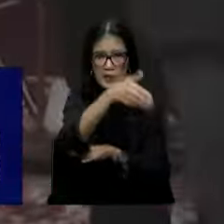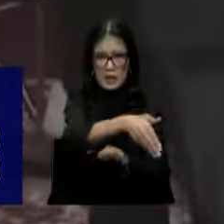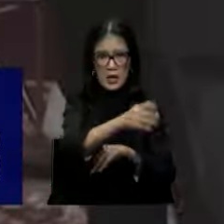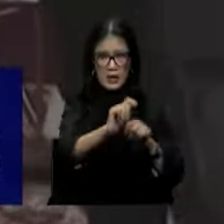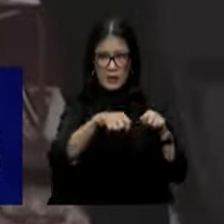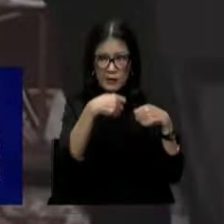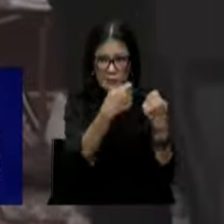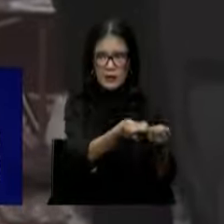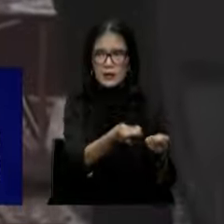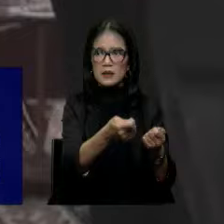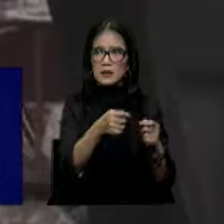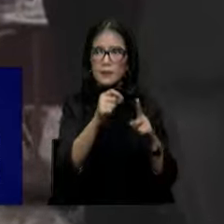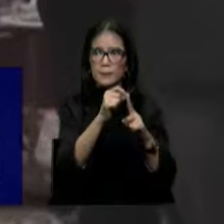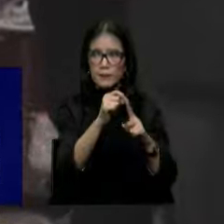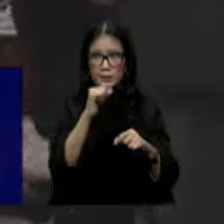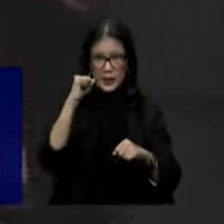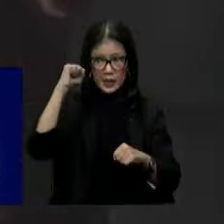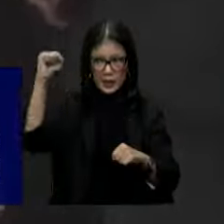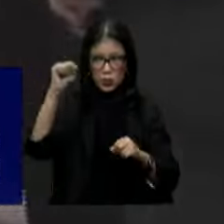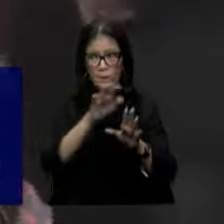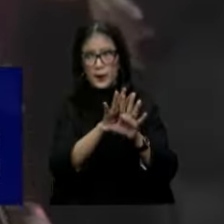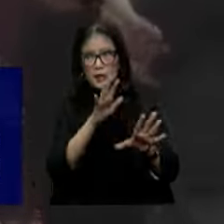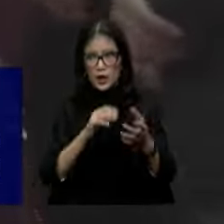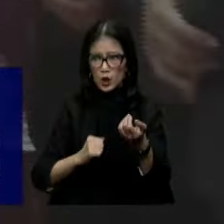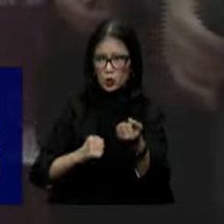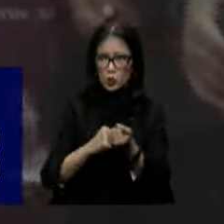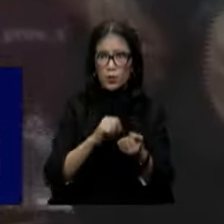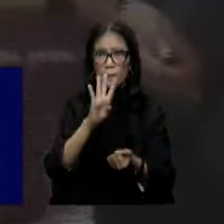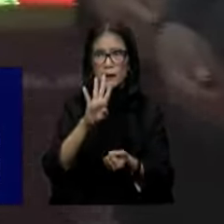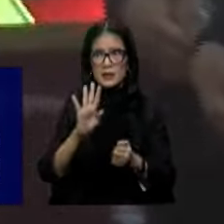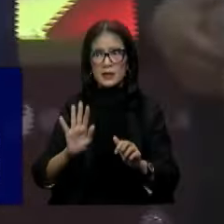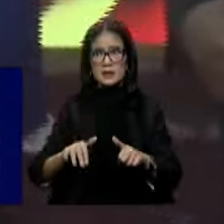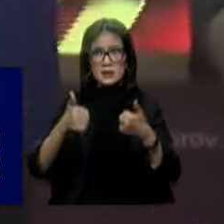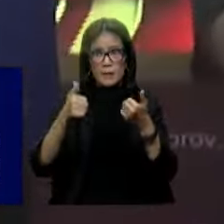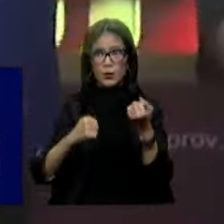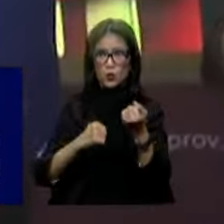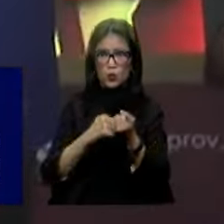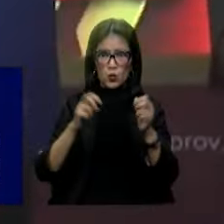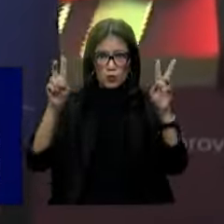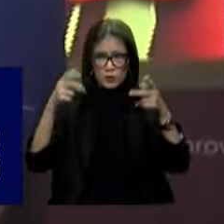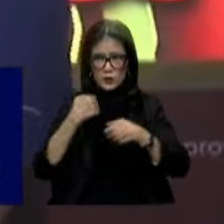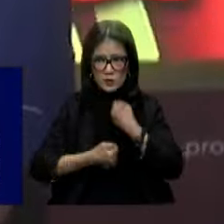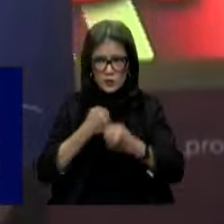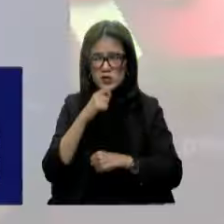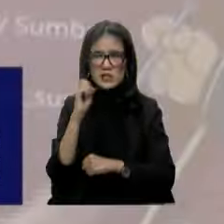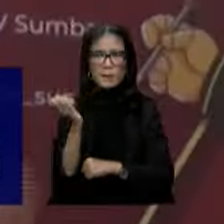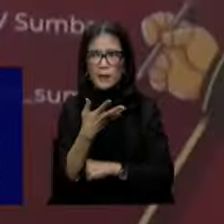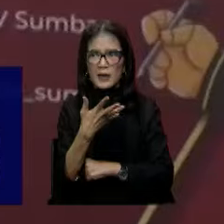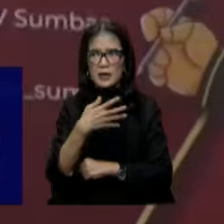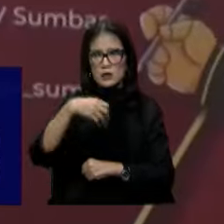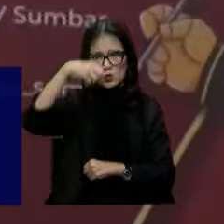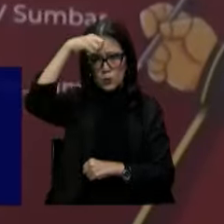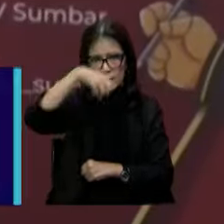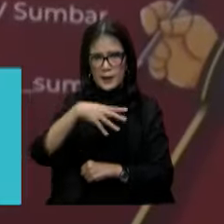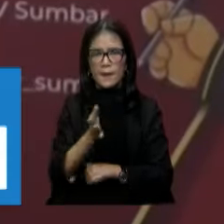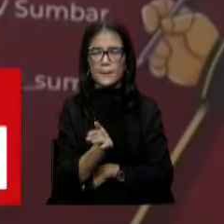Perindo bersama 4 partai pengusung lainnya siap untuk memenangkan paslon dengan tagline gerak cepat untuk Sumbar ini.